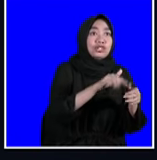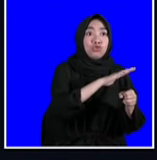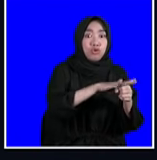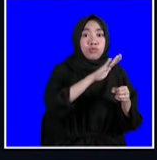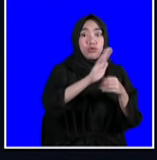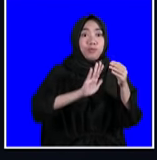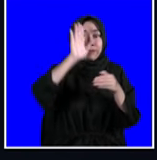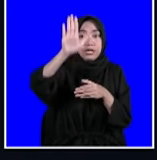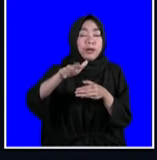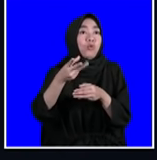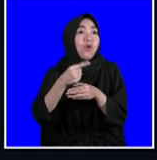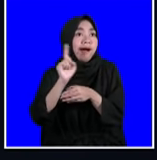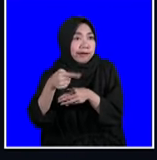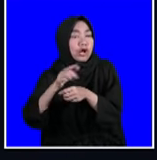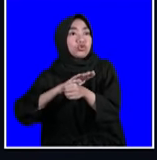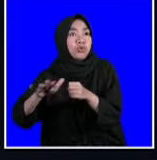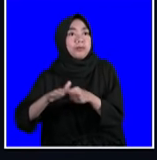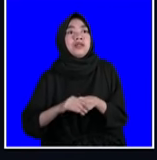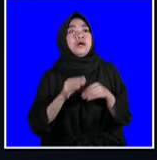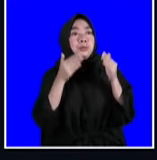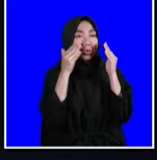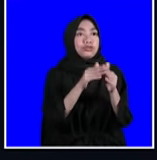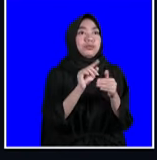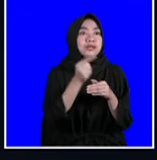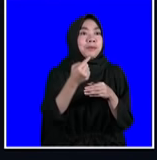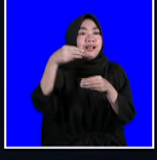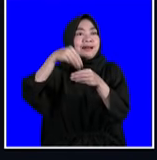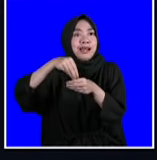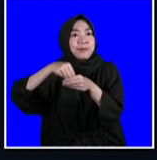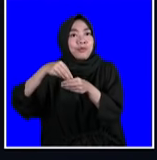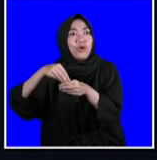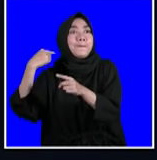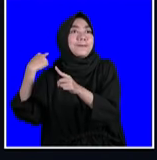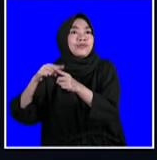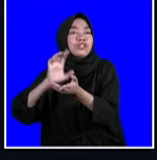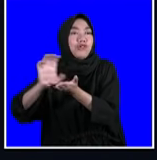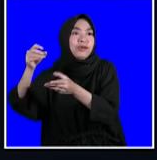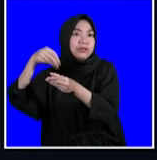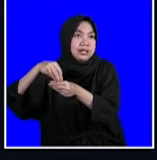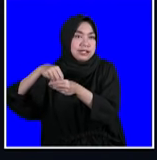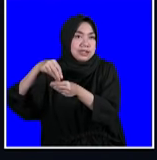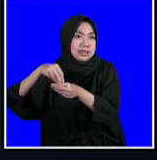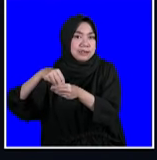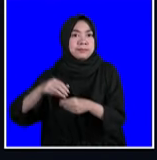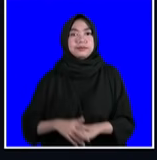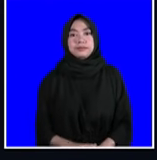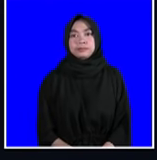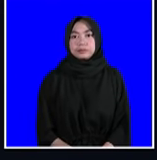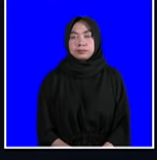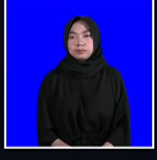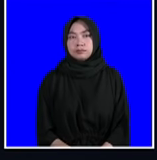masa depan kita. Jadi prioritas pertama adalah menabung dan berinvestasi. Nah, berdambung dan berinvestasi